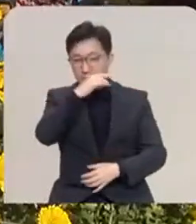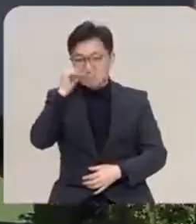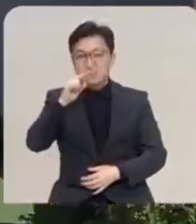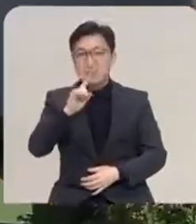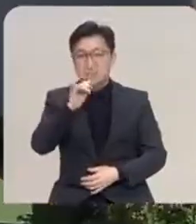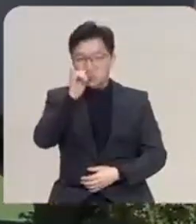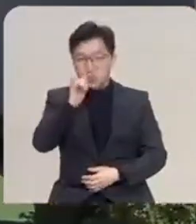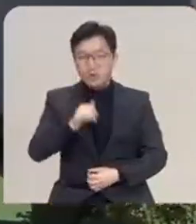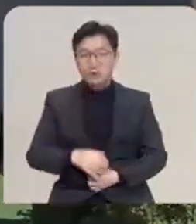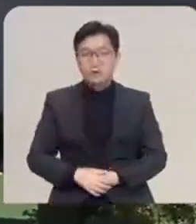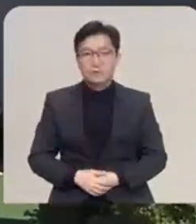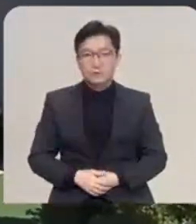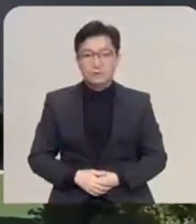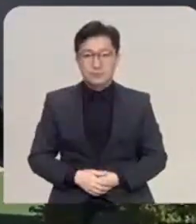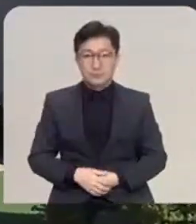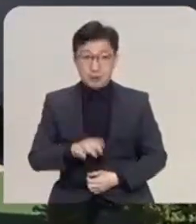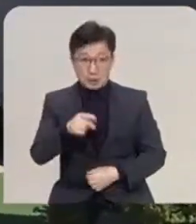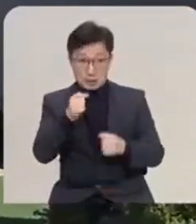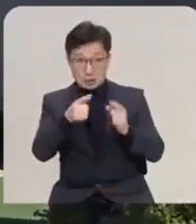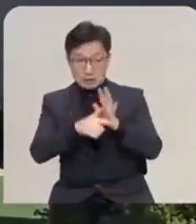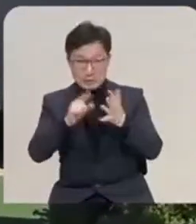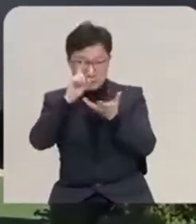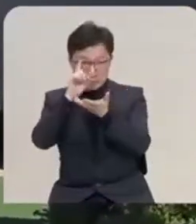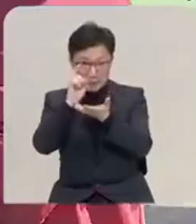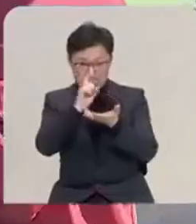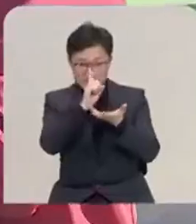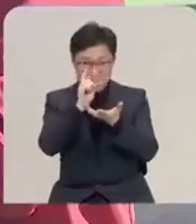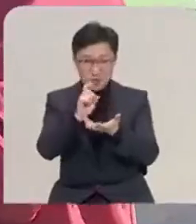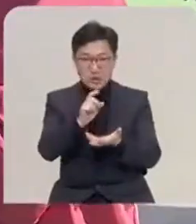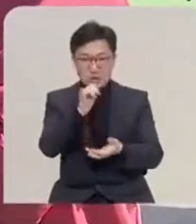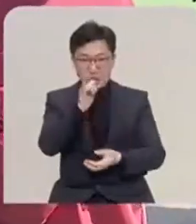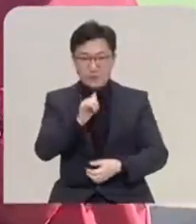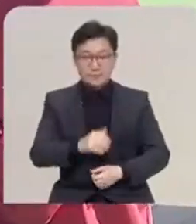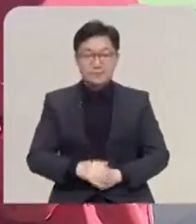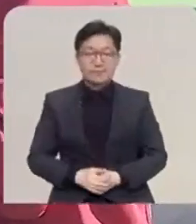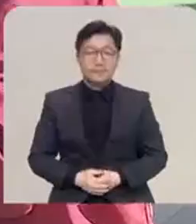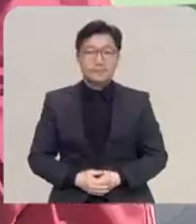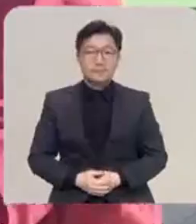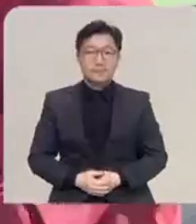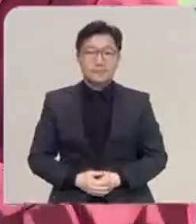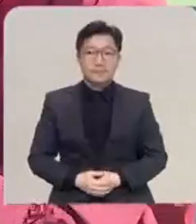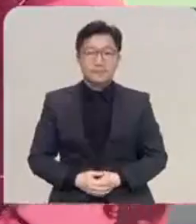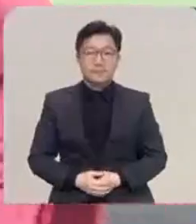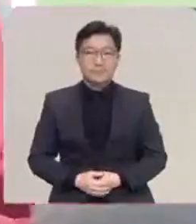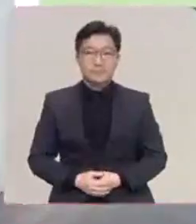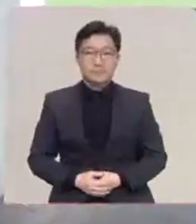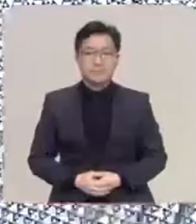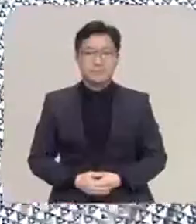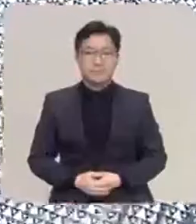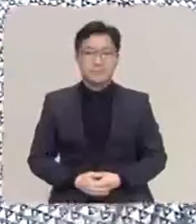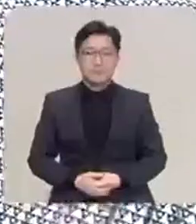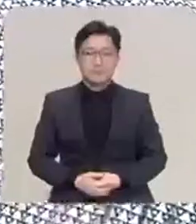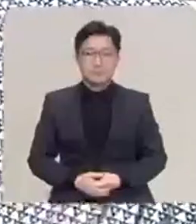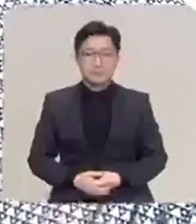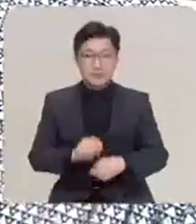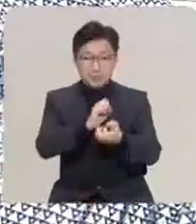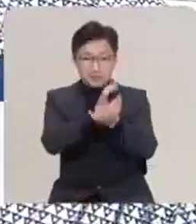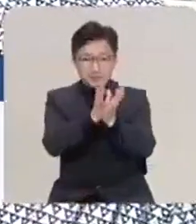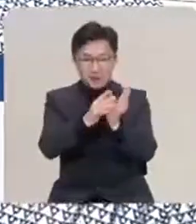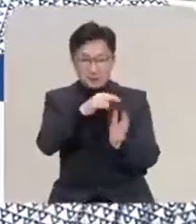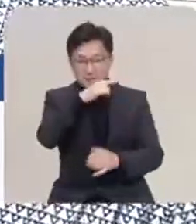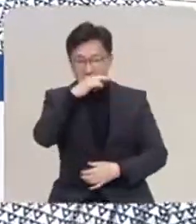이루고 이 순간을 놓칠세라 나들이객들은 사진을 찍느라 여념이 없습니다. 국화꽃